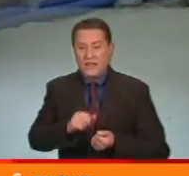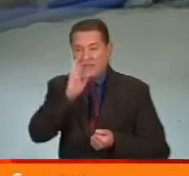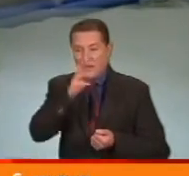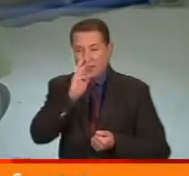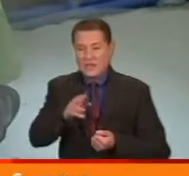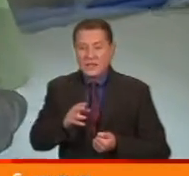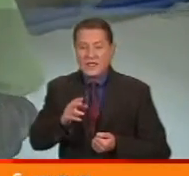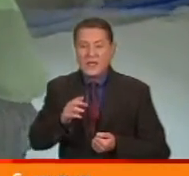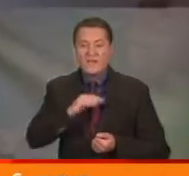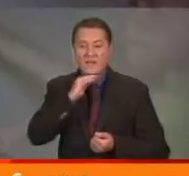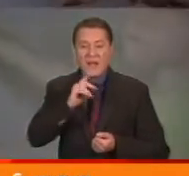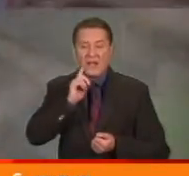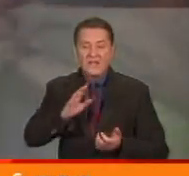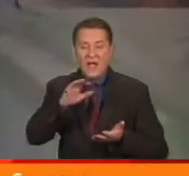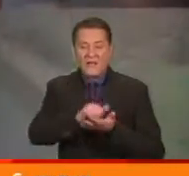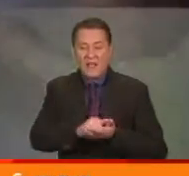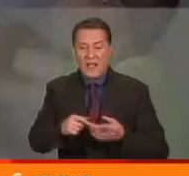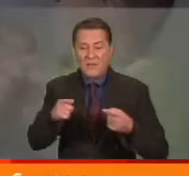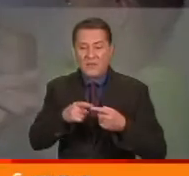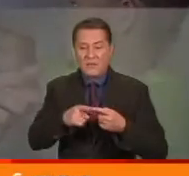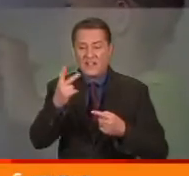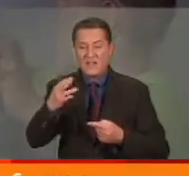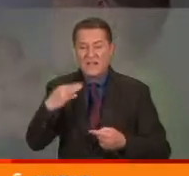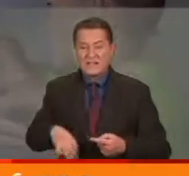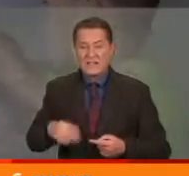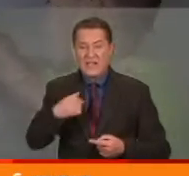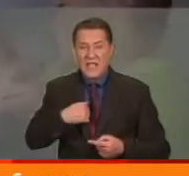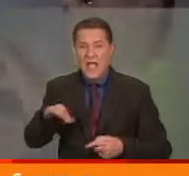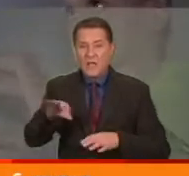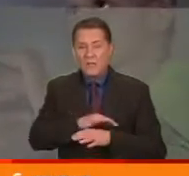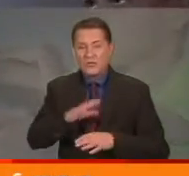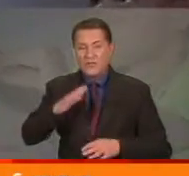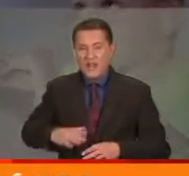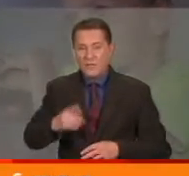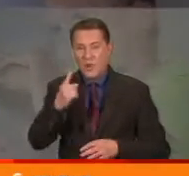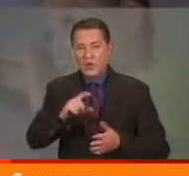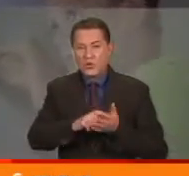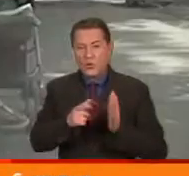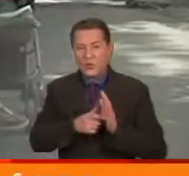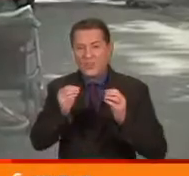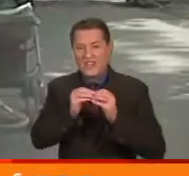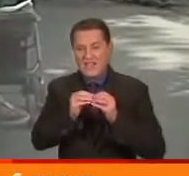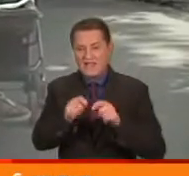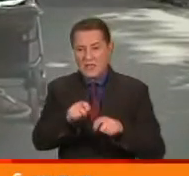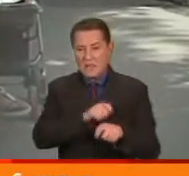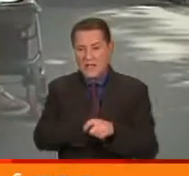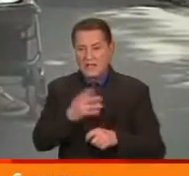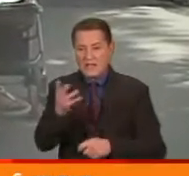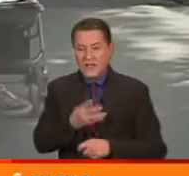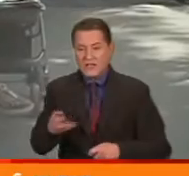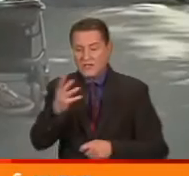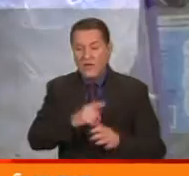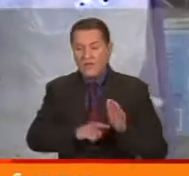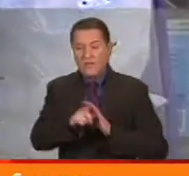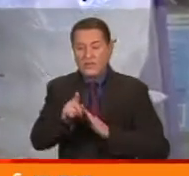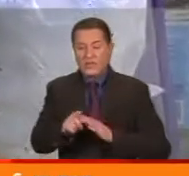винайм кімнати. 2 сини, я і муж. Ми терпимо 1 кімнату 10 метрів на 4. Та від початку курортного сезону ціни